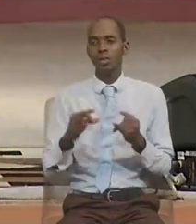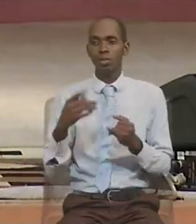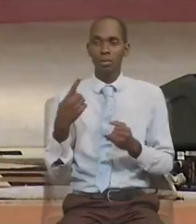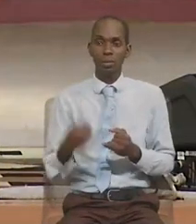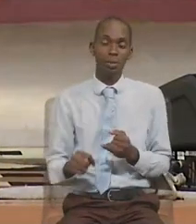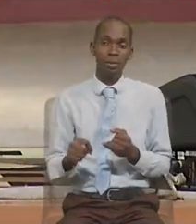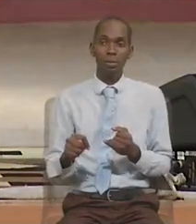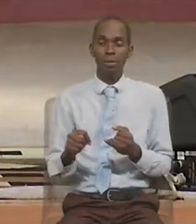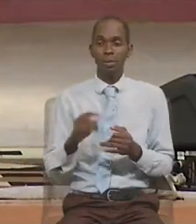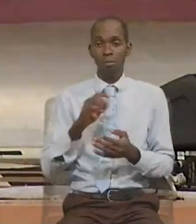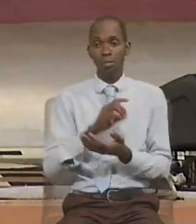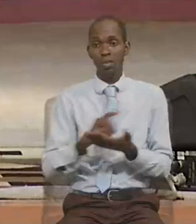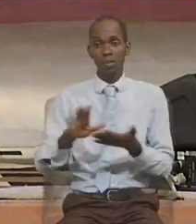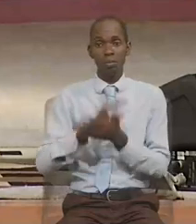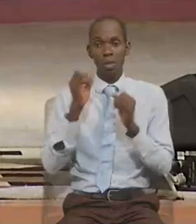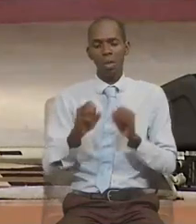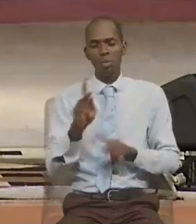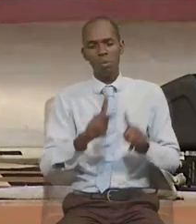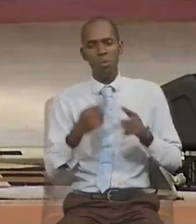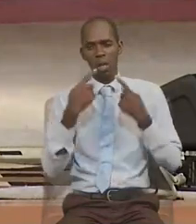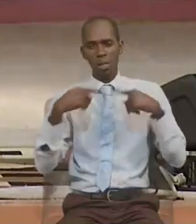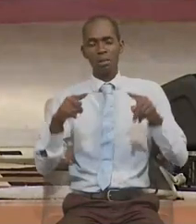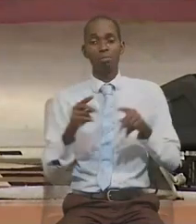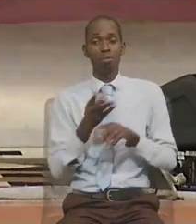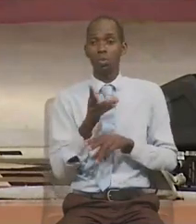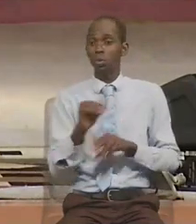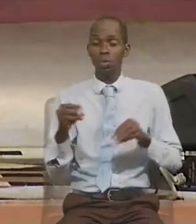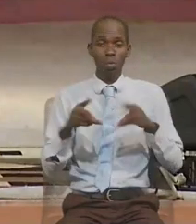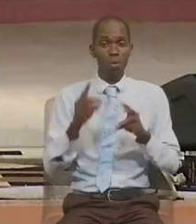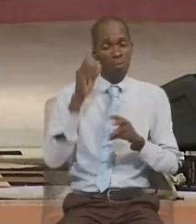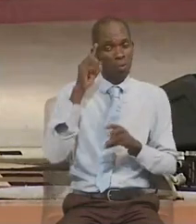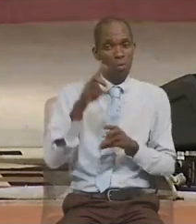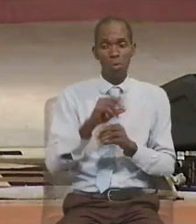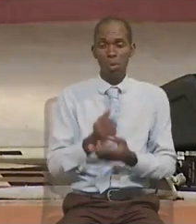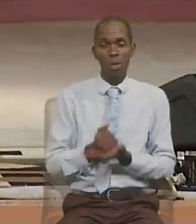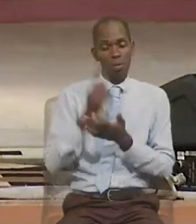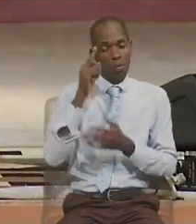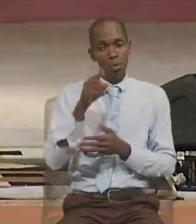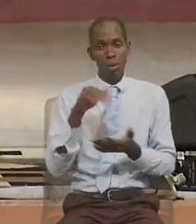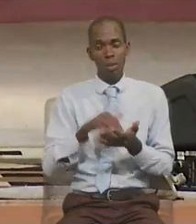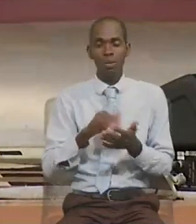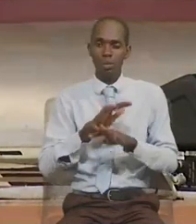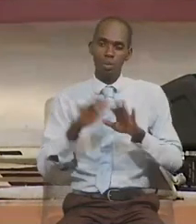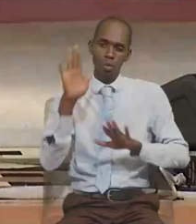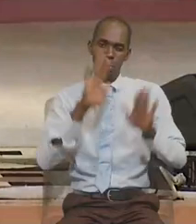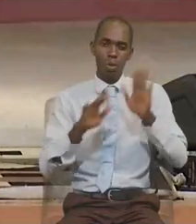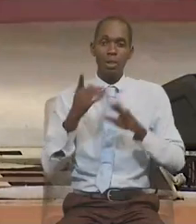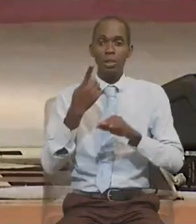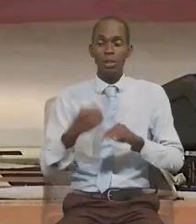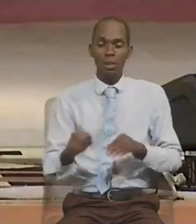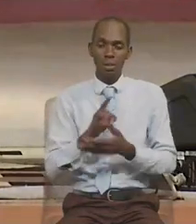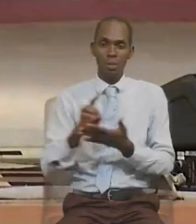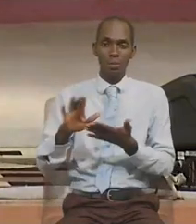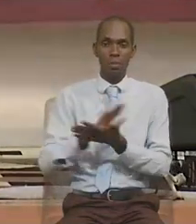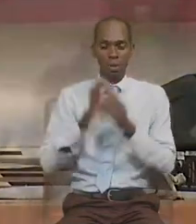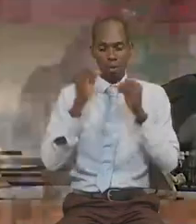faire pour toi. La puissance surnaturelle de Dieu prendra le contrôle. Et ce soir, ça prendra